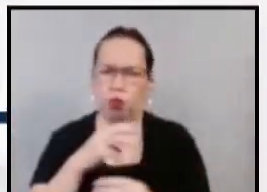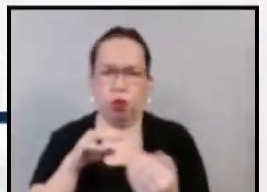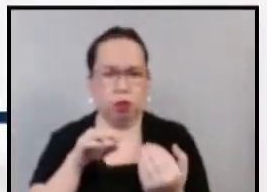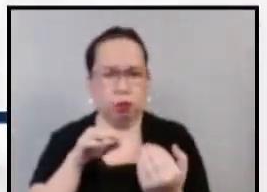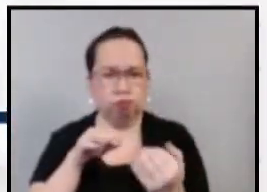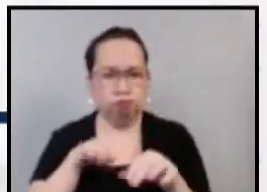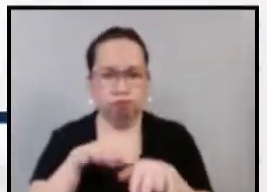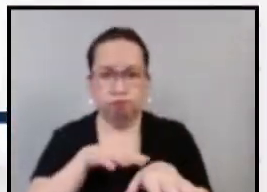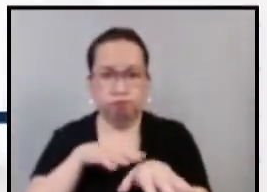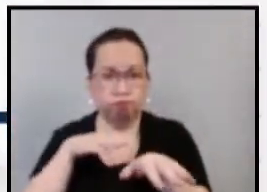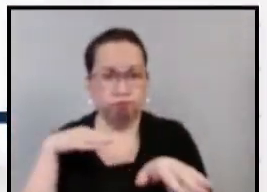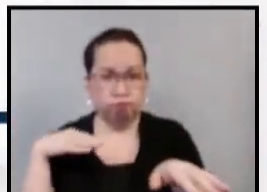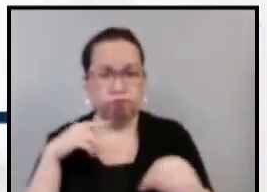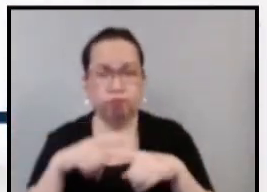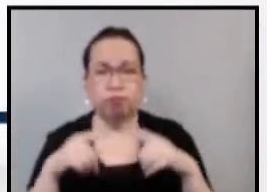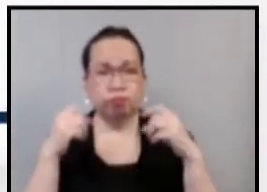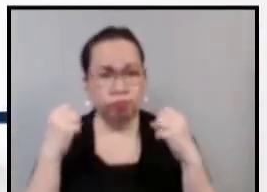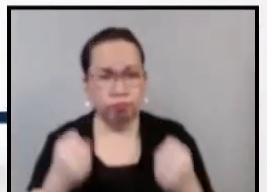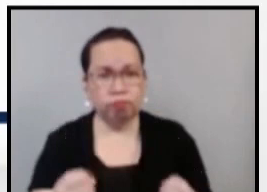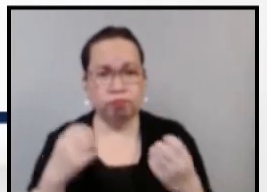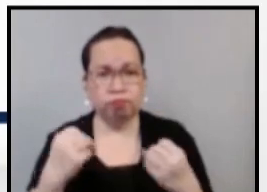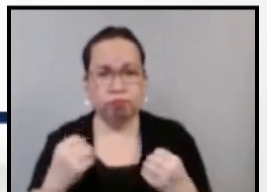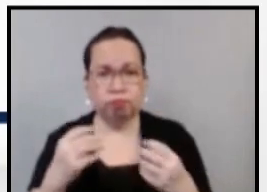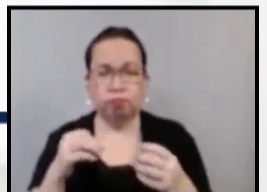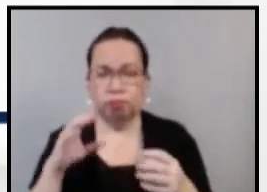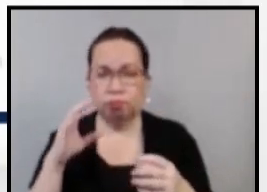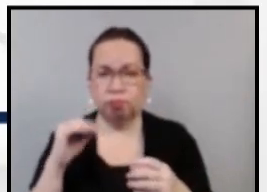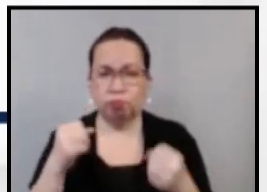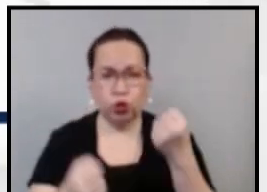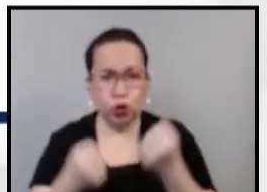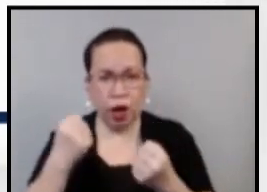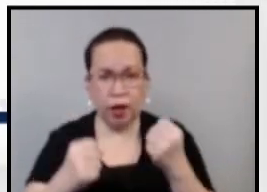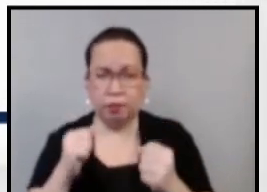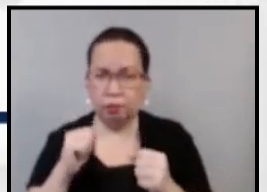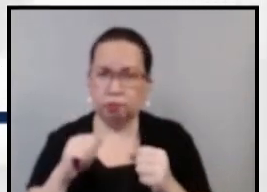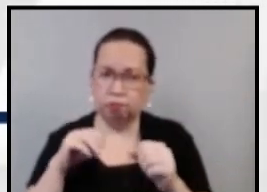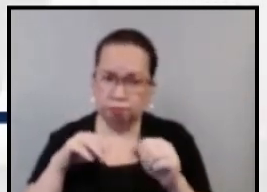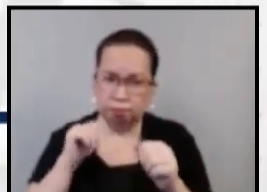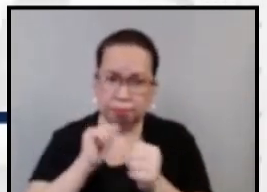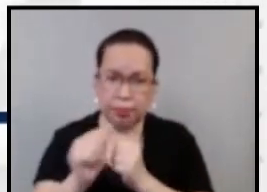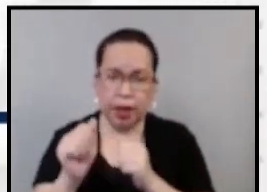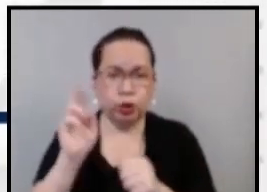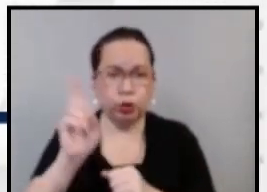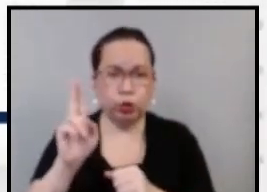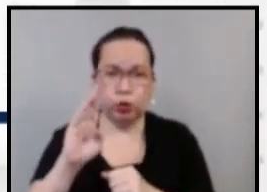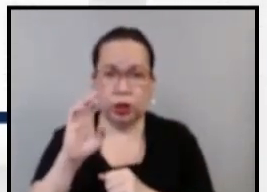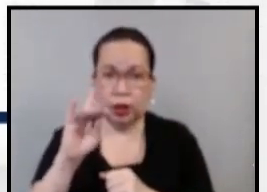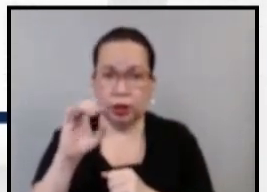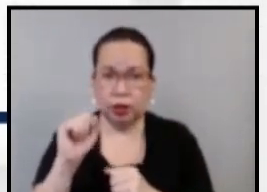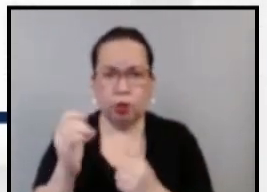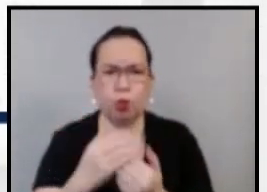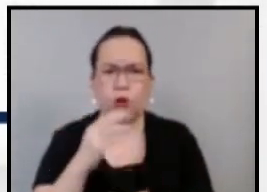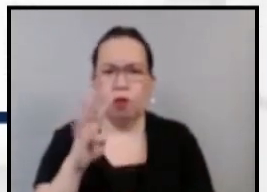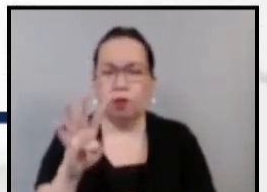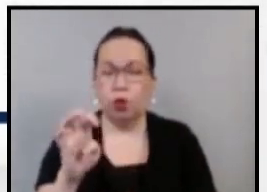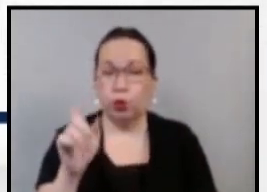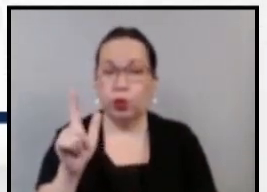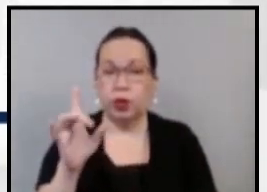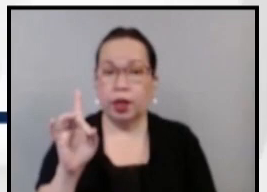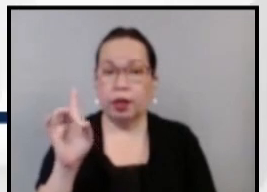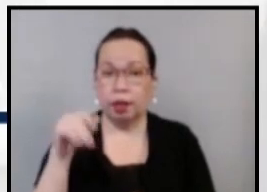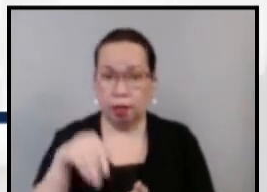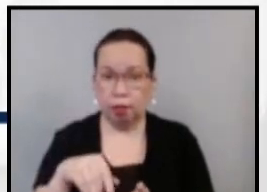ang mga motoristang araw-araw na nagdadaan sa EDSA na nasa 428,000 na kumpara sa 405,000 lamang